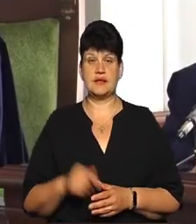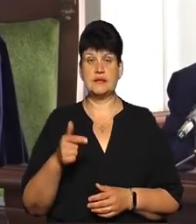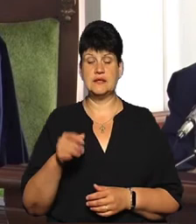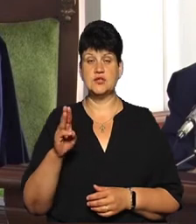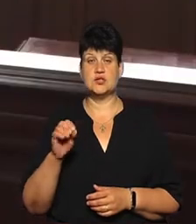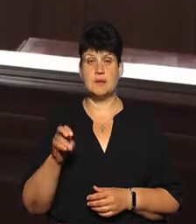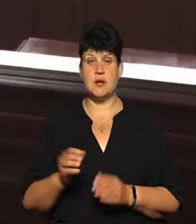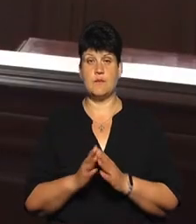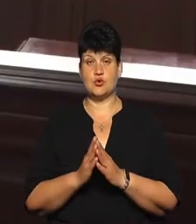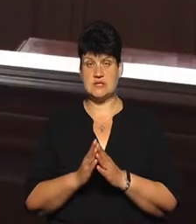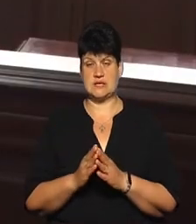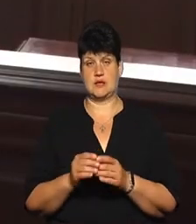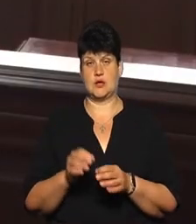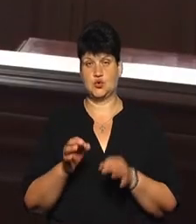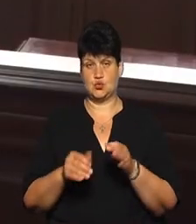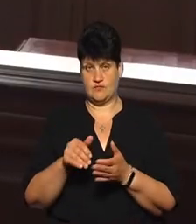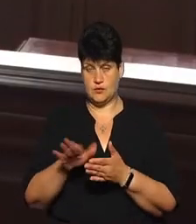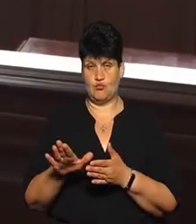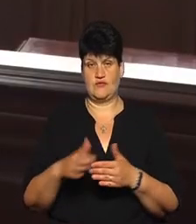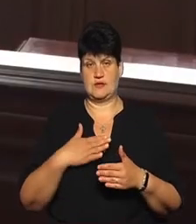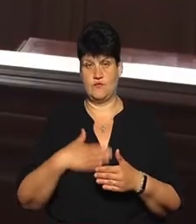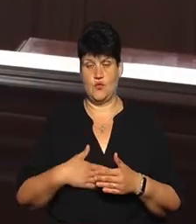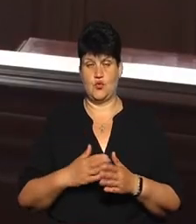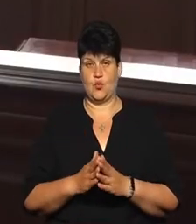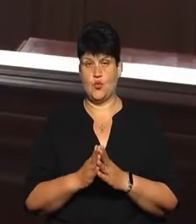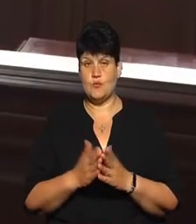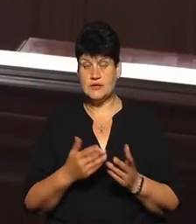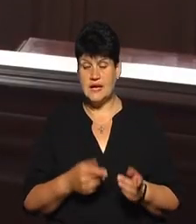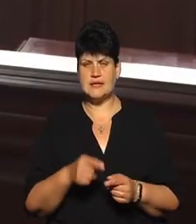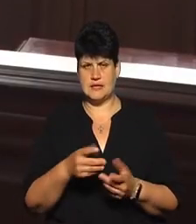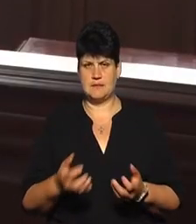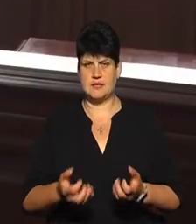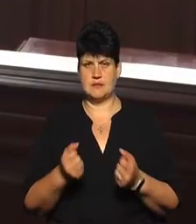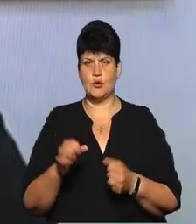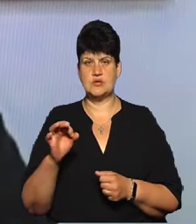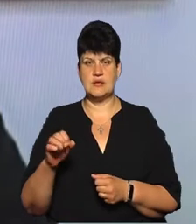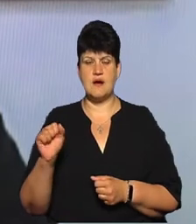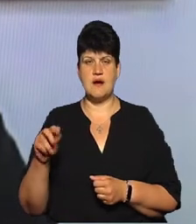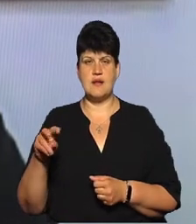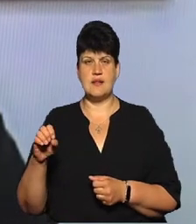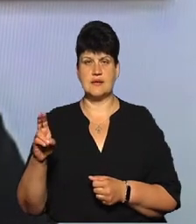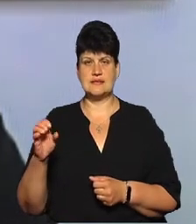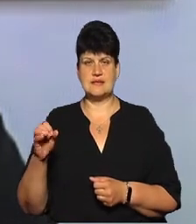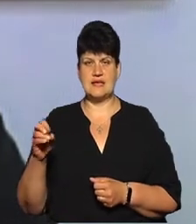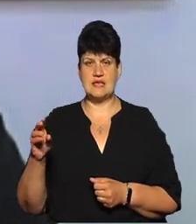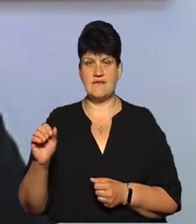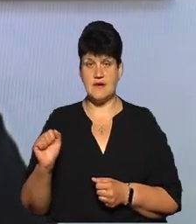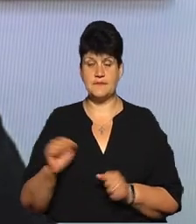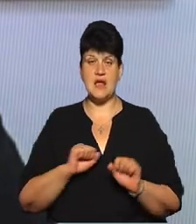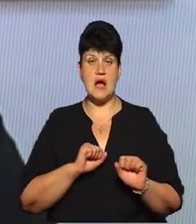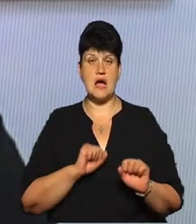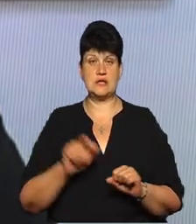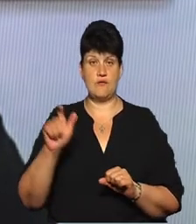суд відмовити у задоволенні клопотання Віталія Ковальчука. Її підтримала Оксана Алєксєєва. Адвокат Віталія